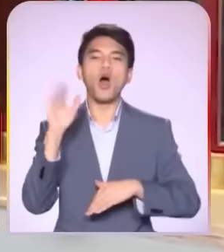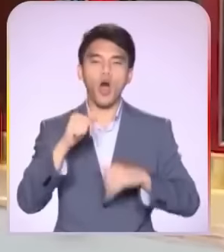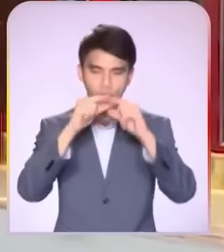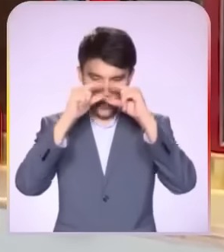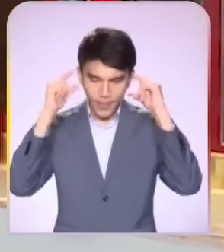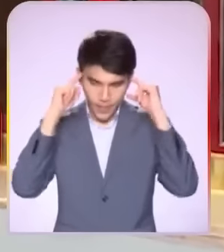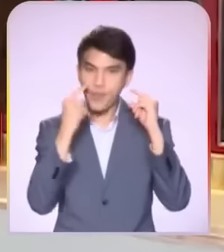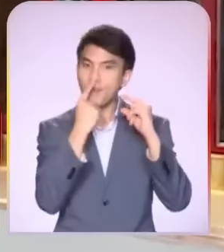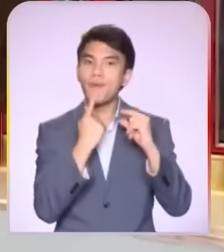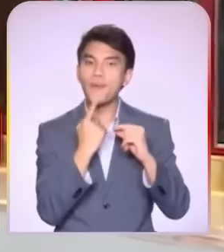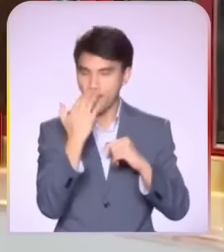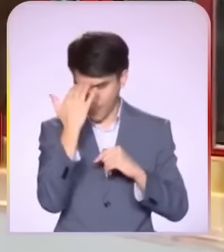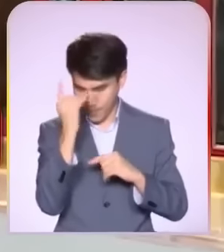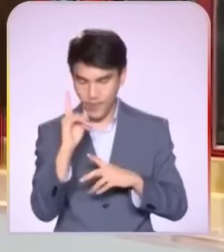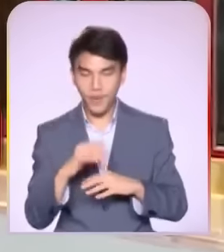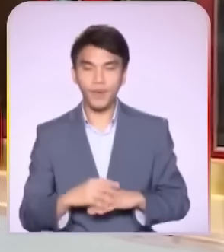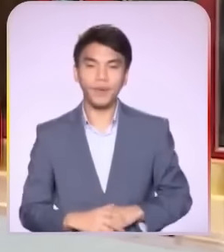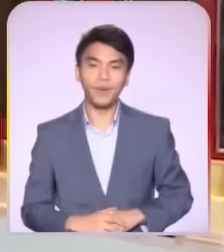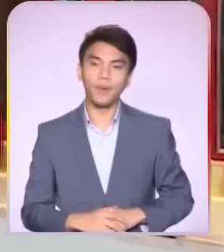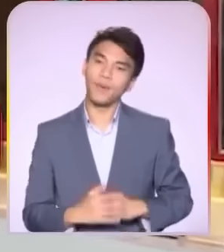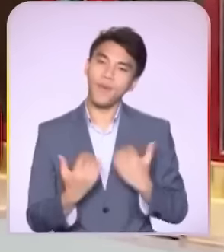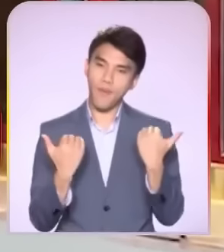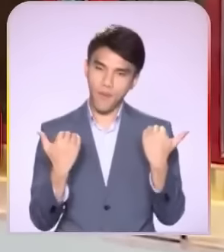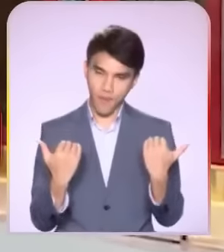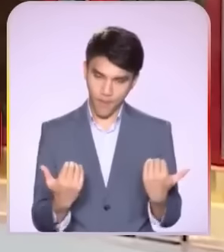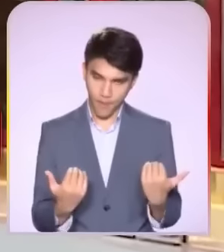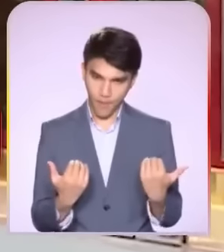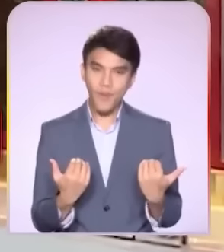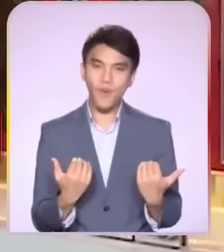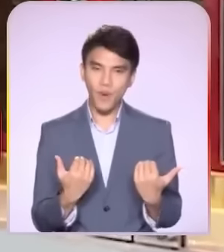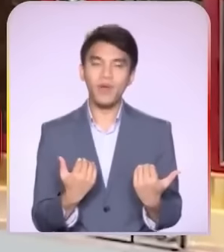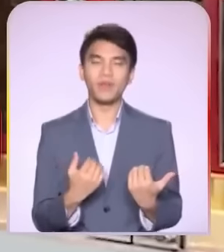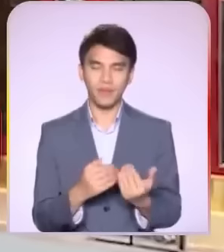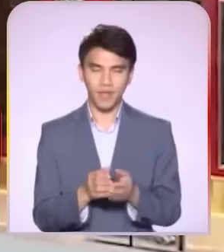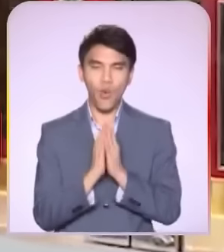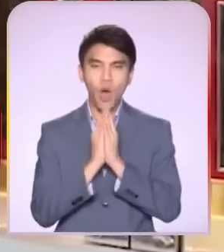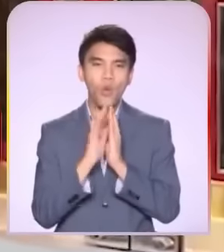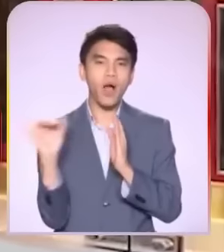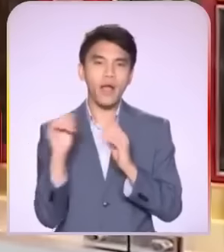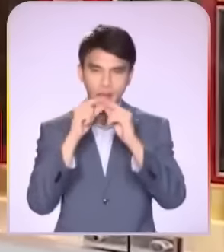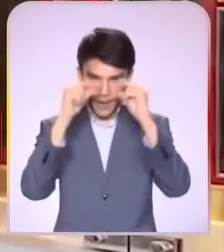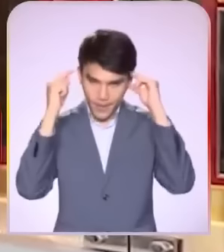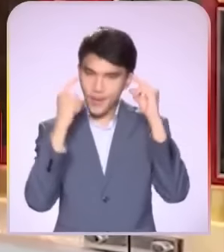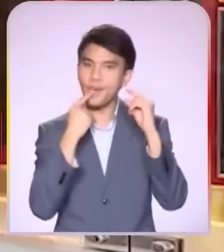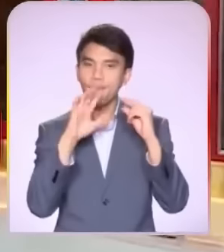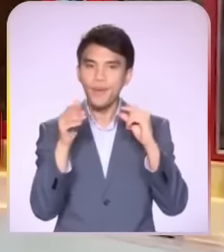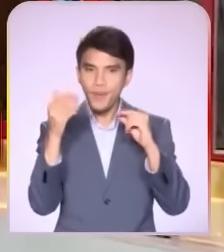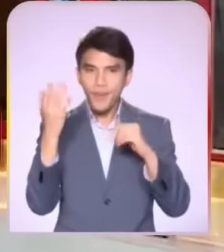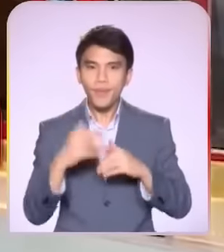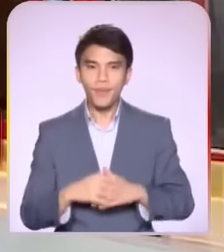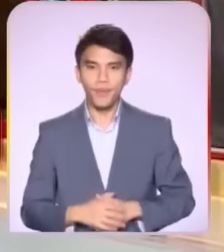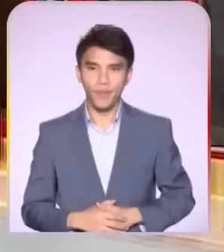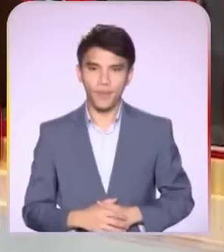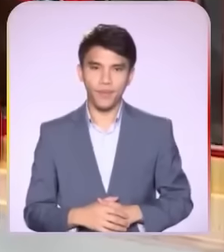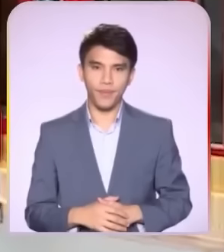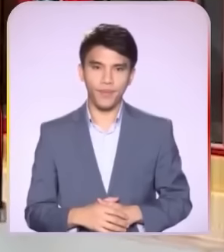ผ้าแดงมาผูกปิดตาท่านเพราะยังไม่ได้ทำพิธีเบิกเนตรตามความเชื่อก็เลยเอาผ้าสีแดงมาปิดตาไว้ก่อน